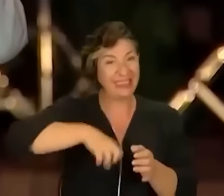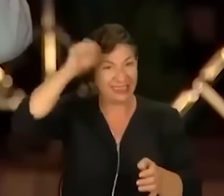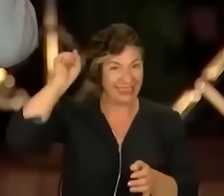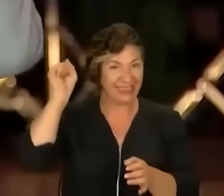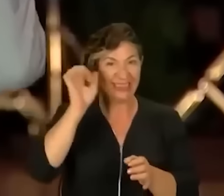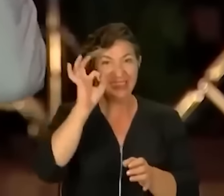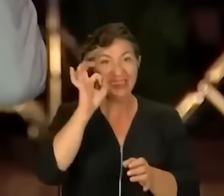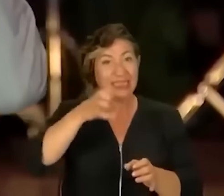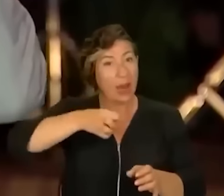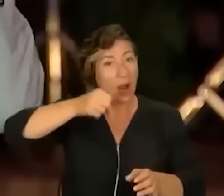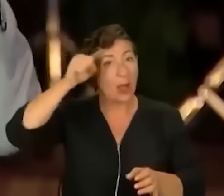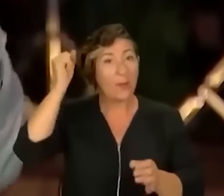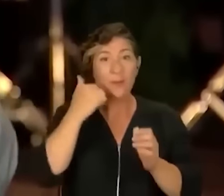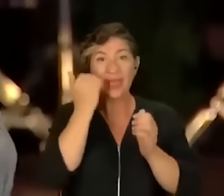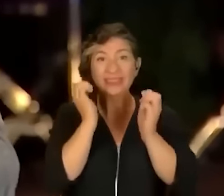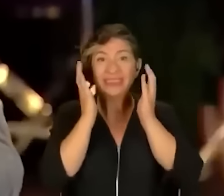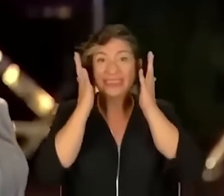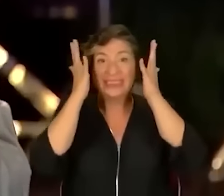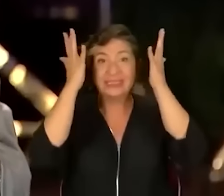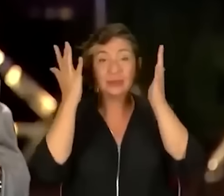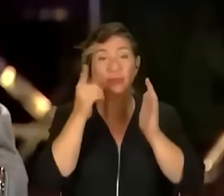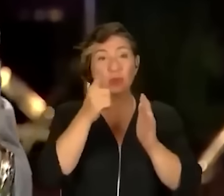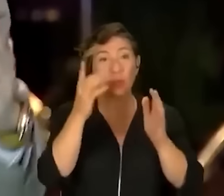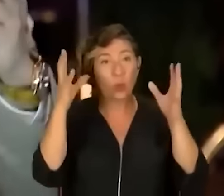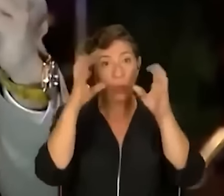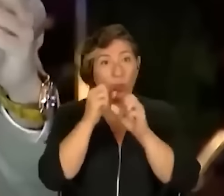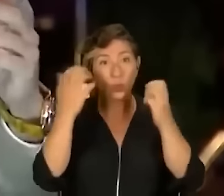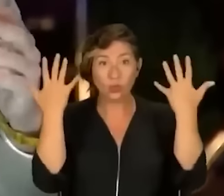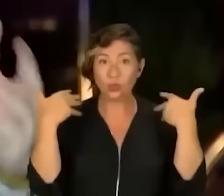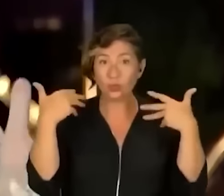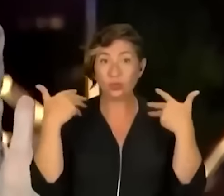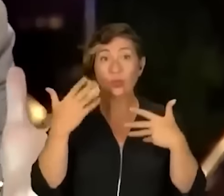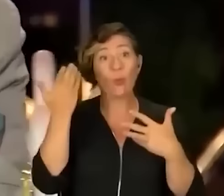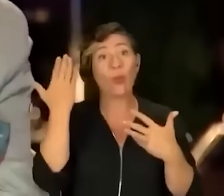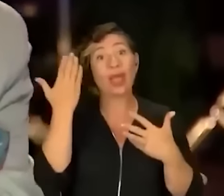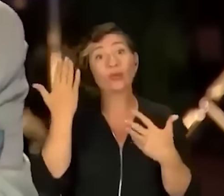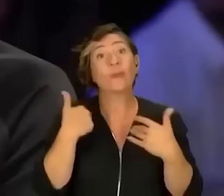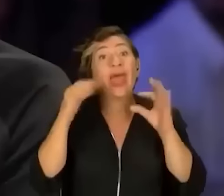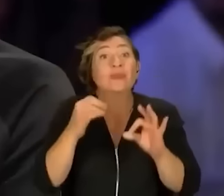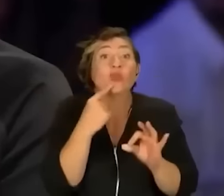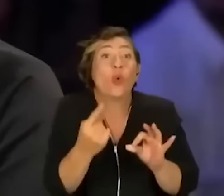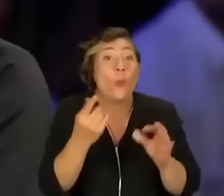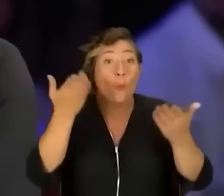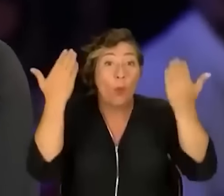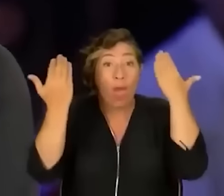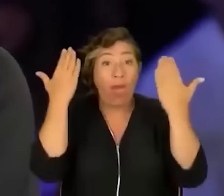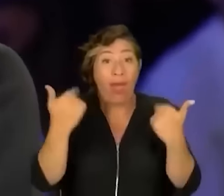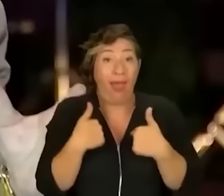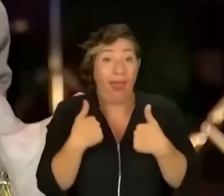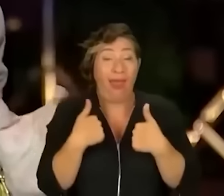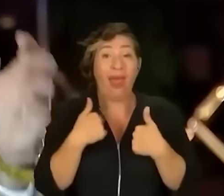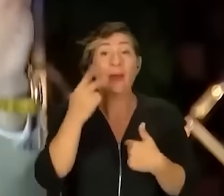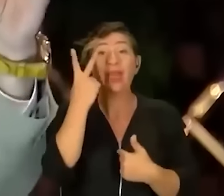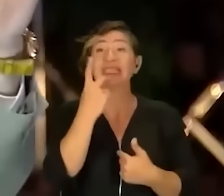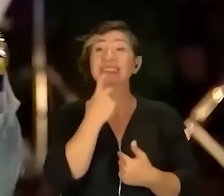vurdurdum. kazıtınca beyaz çıktı. Onun için. Sizin uzunken koyuyordu gerçekten. Uzunken ne oldu boyatıyordum ama hep söylüyorum. Hep söylüyorum. Ama